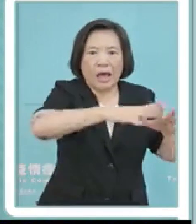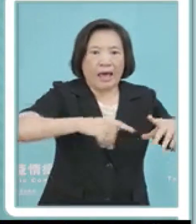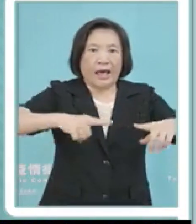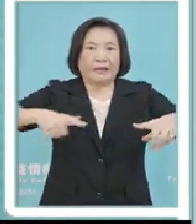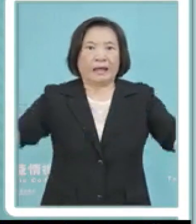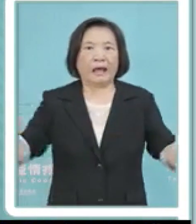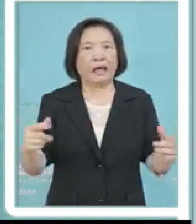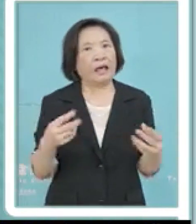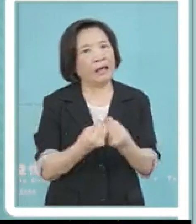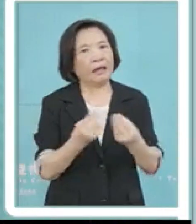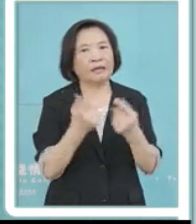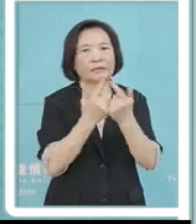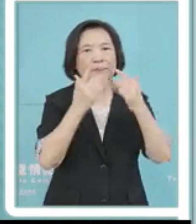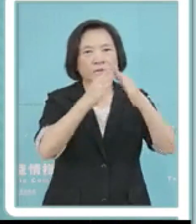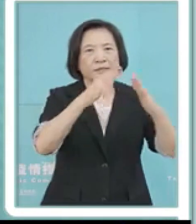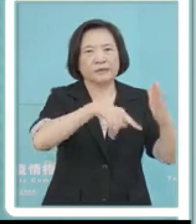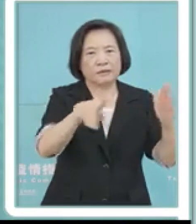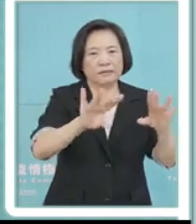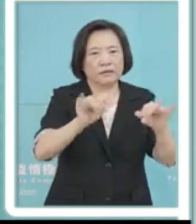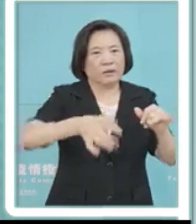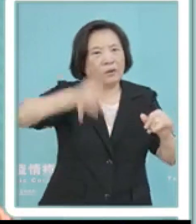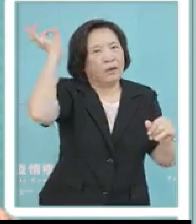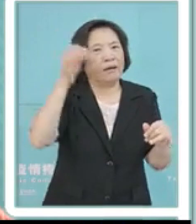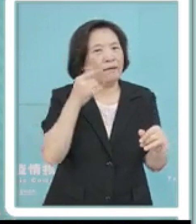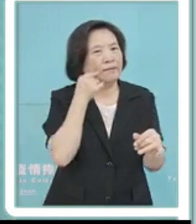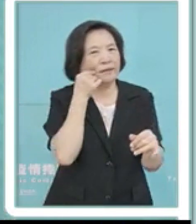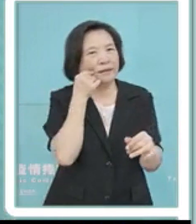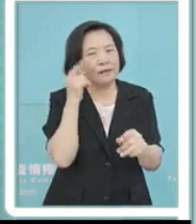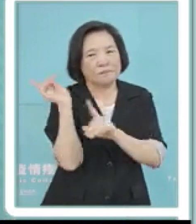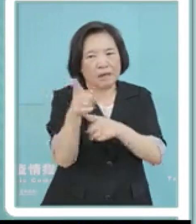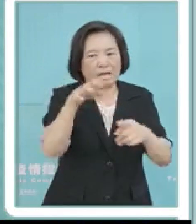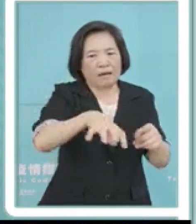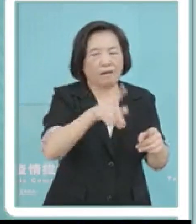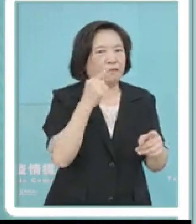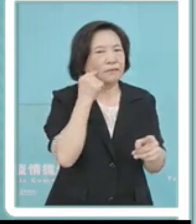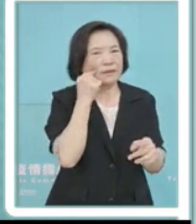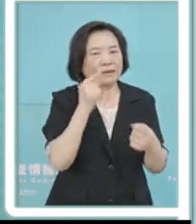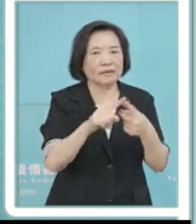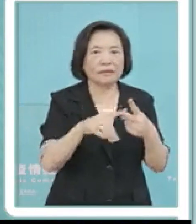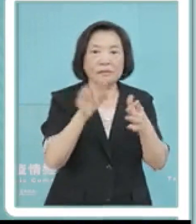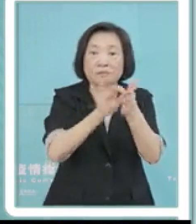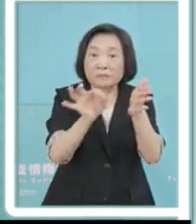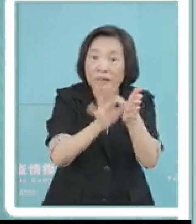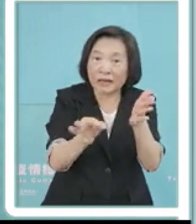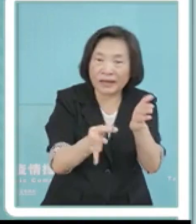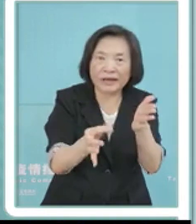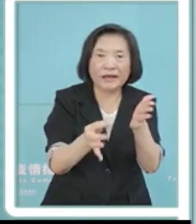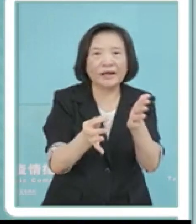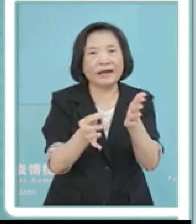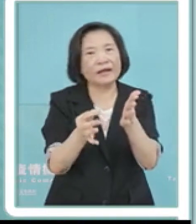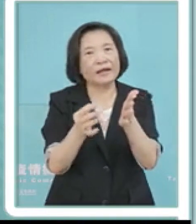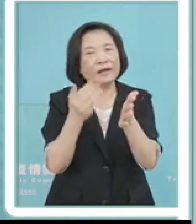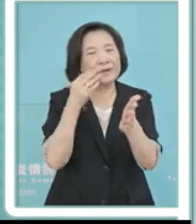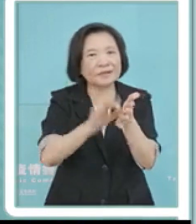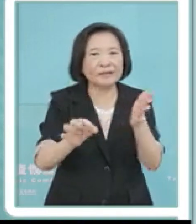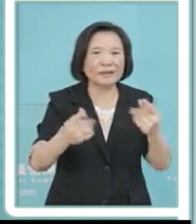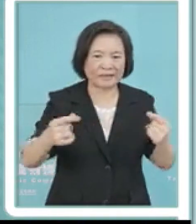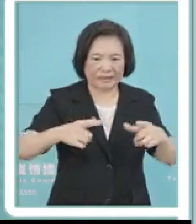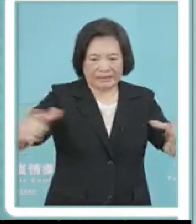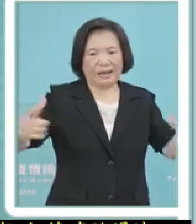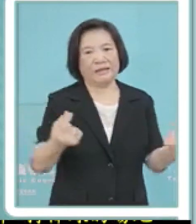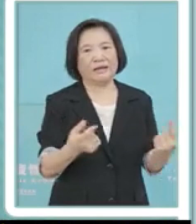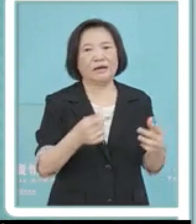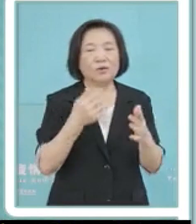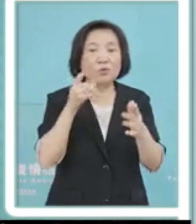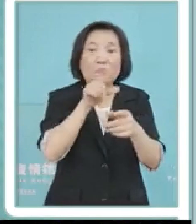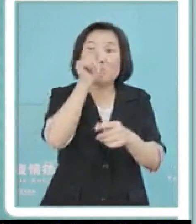求太大。我们台北市土地这么贵，那有办法？我要打棒球算困难。哦，啊，打篮球，这场地还蛮大。我发现